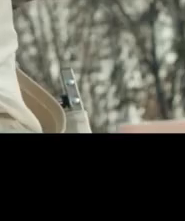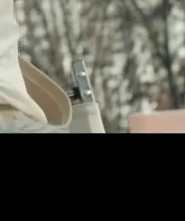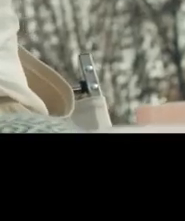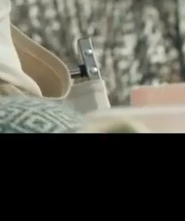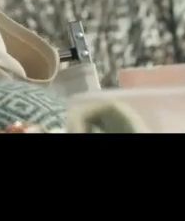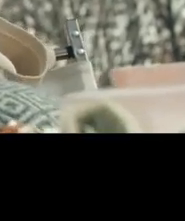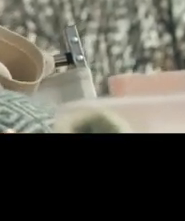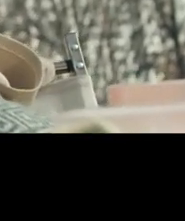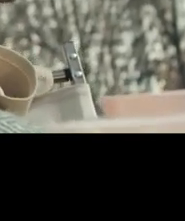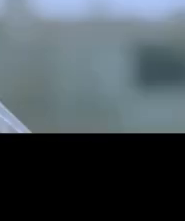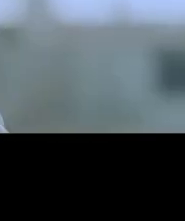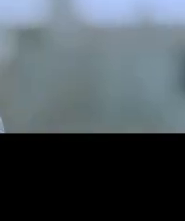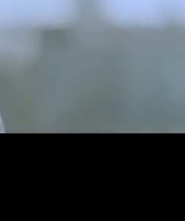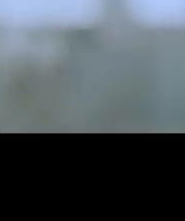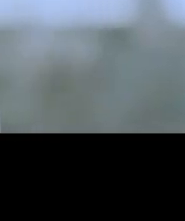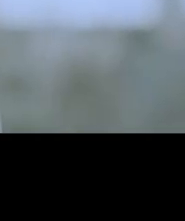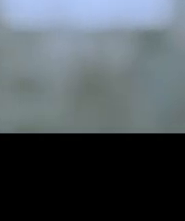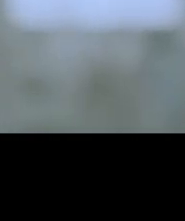됐길 희망합니다